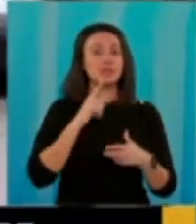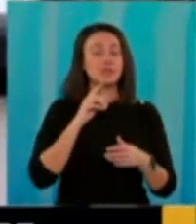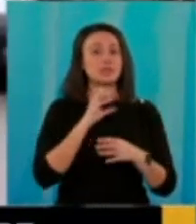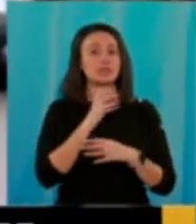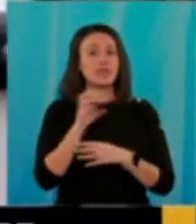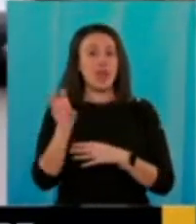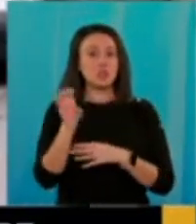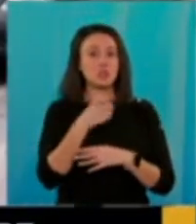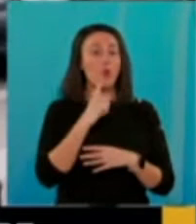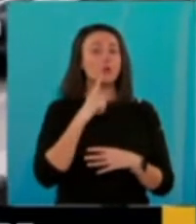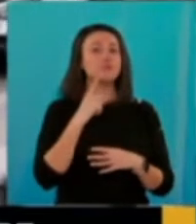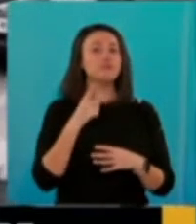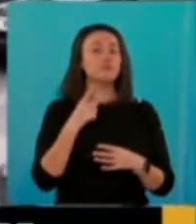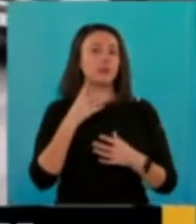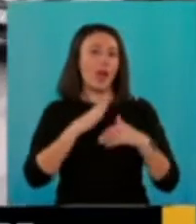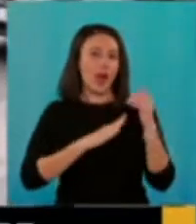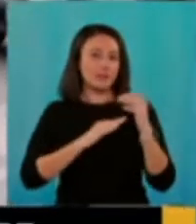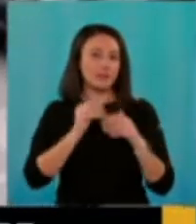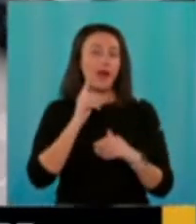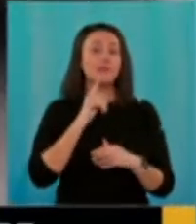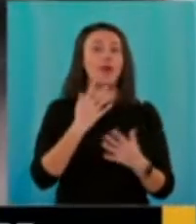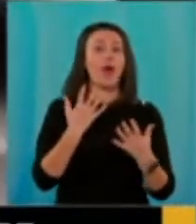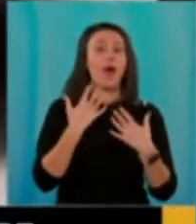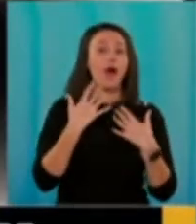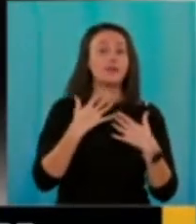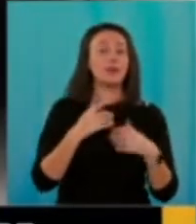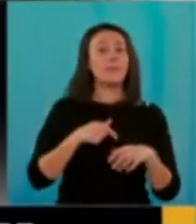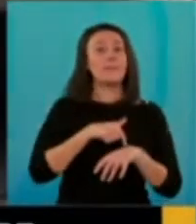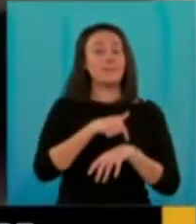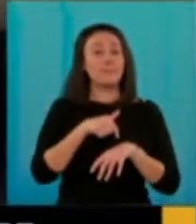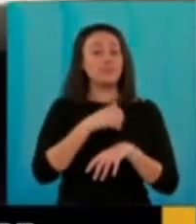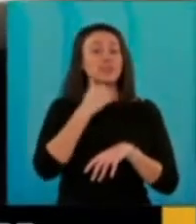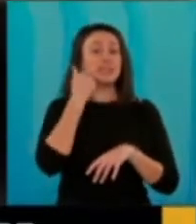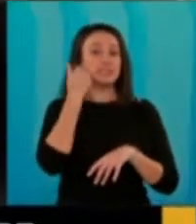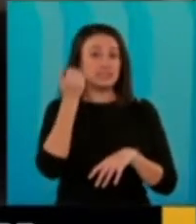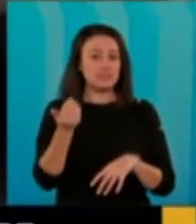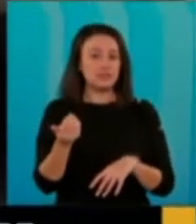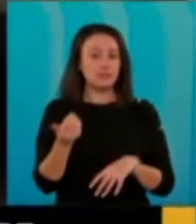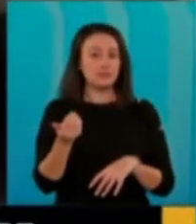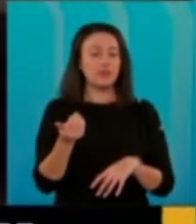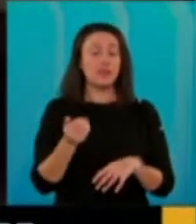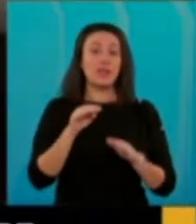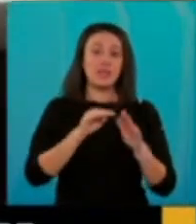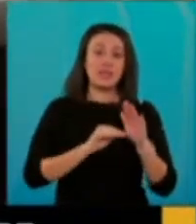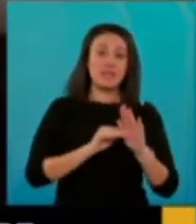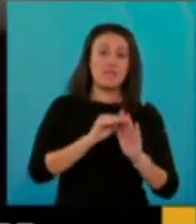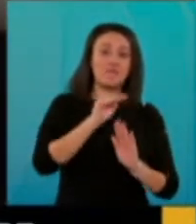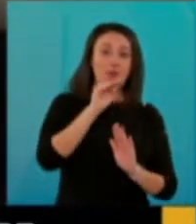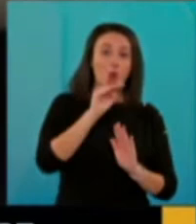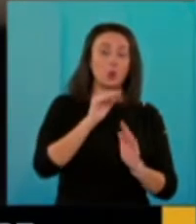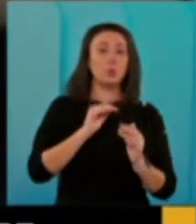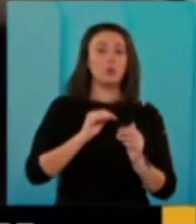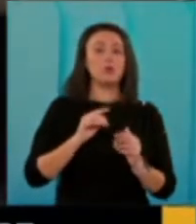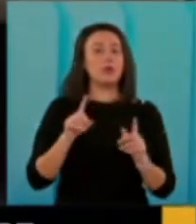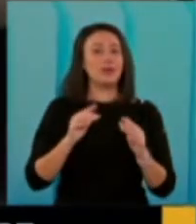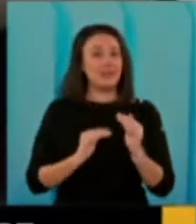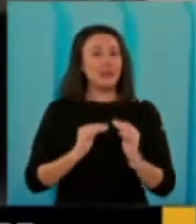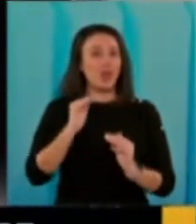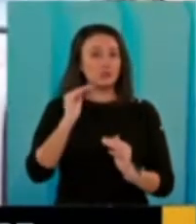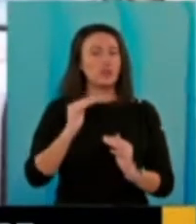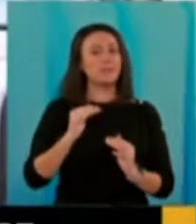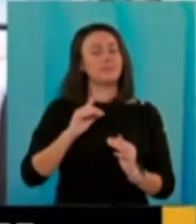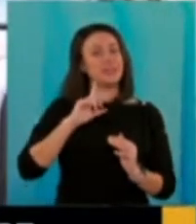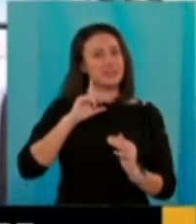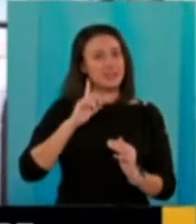senzorii de calitate a aerului și pentru momentul în care nivelul de poluanți în aer crește, este bine, mai ales dacă ne știm